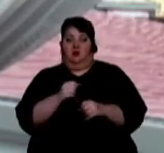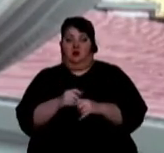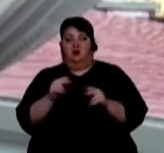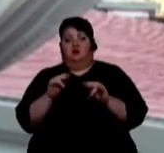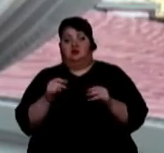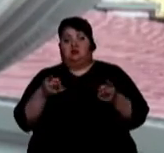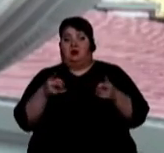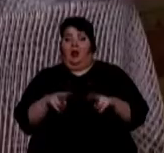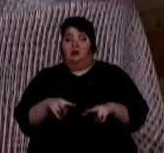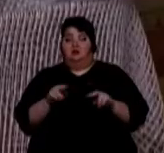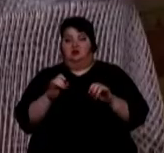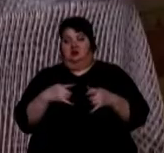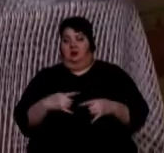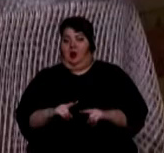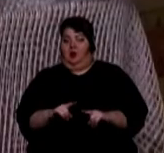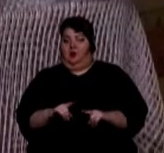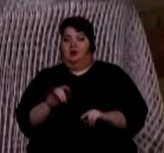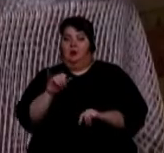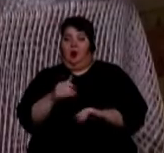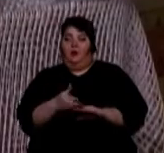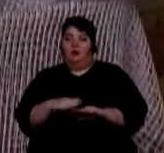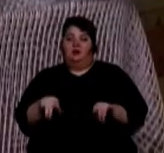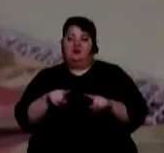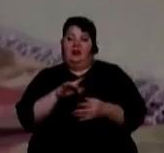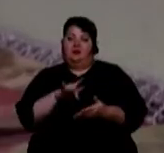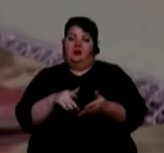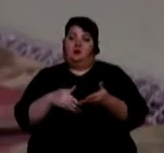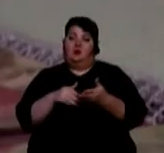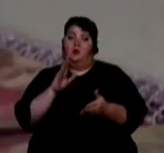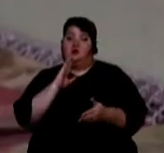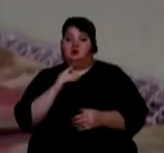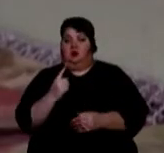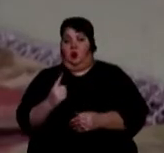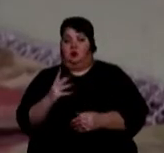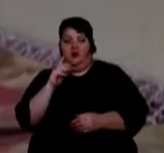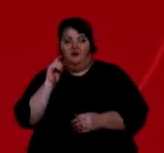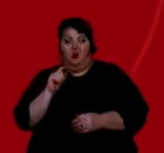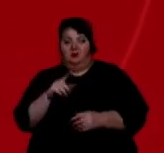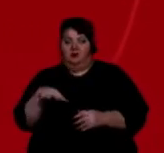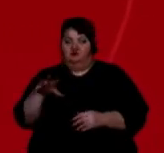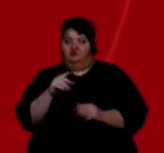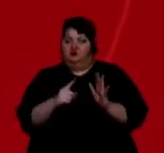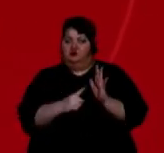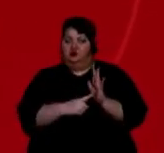залишити, чи народити. У Полтаві такий центр допомоги жінкам один, в Україні їх 6.